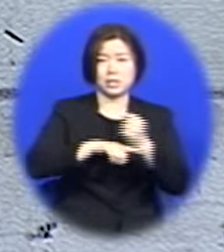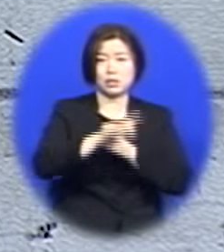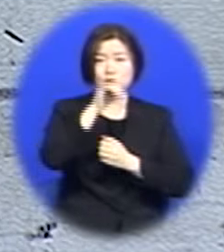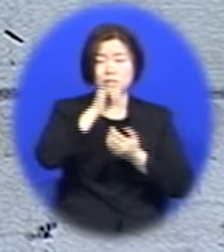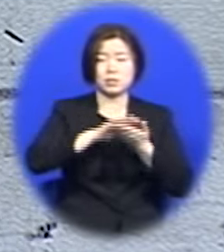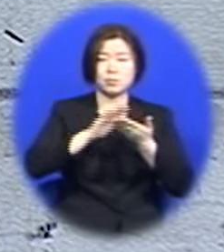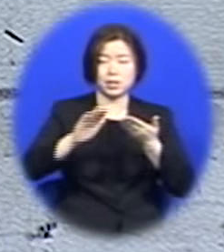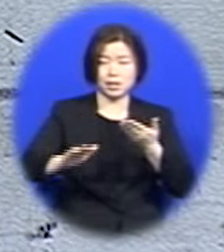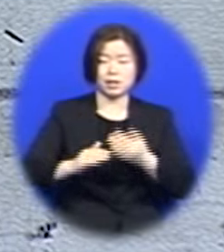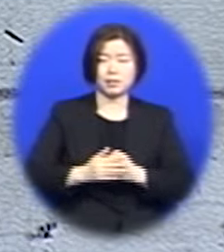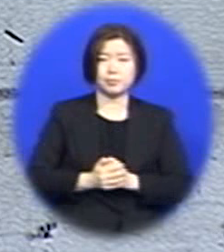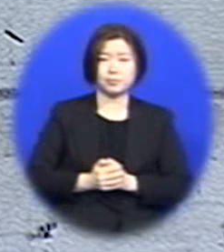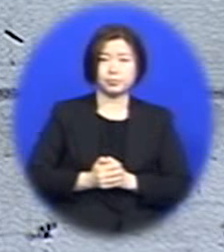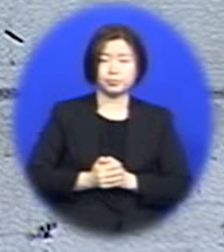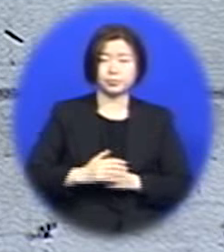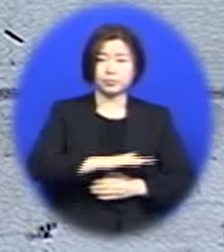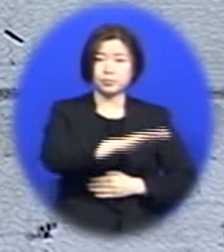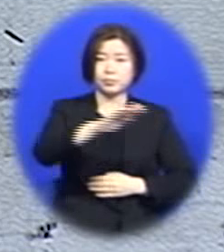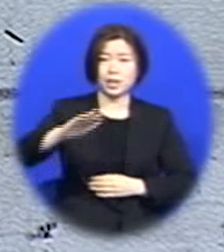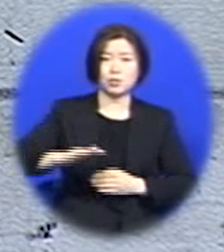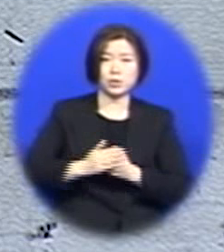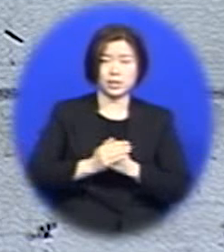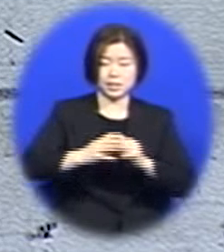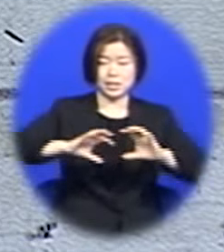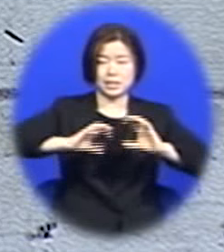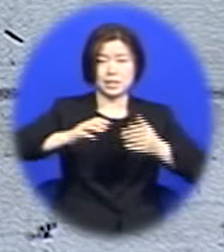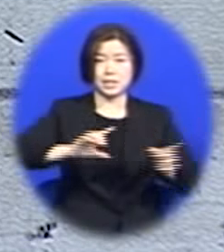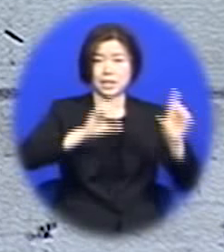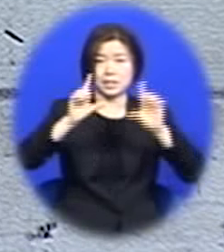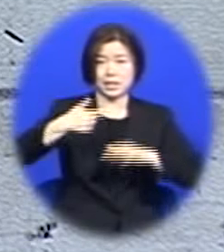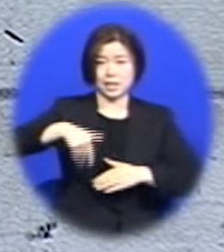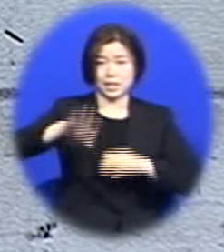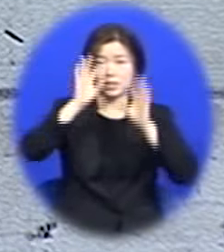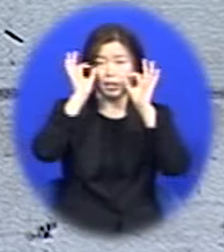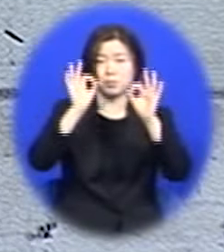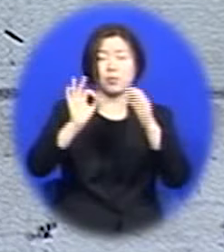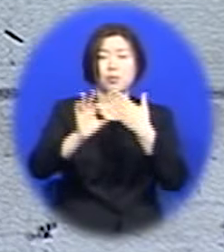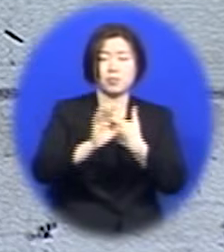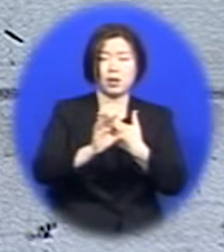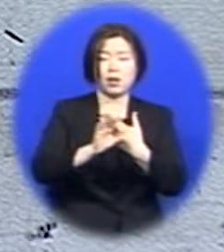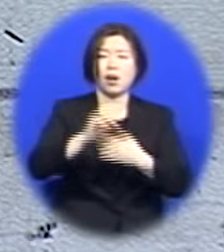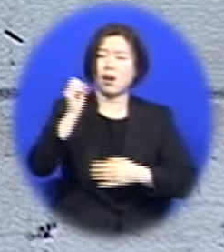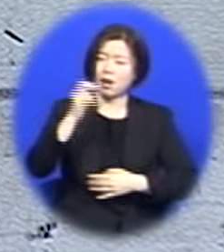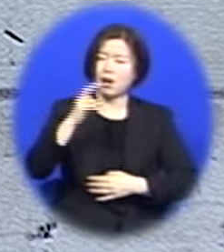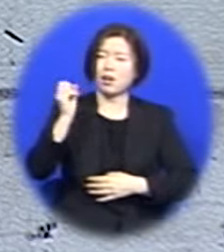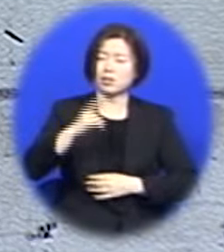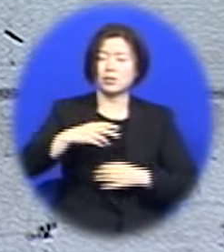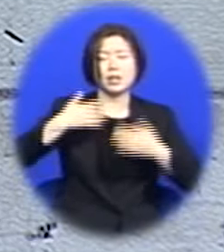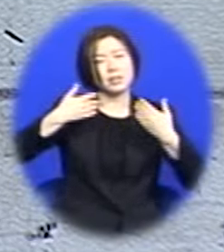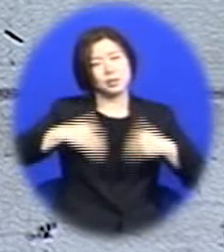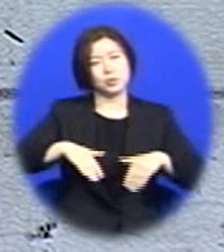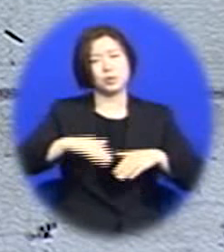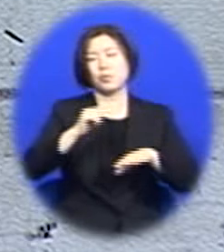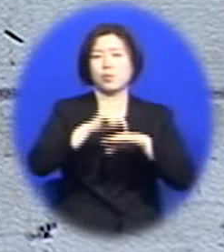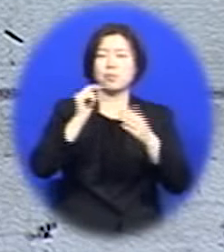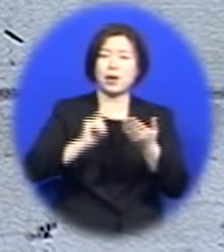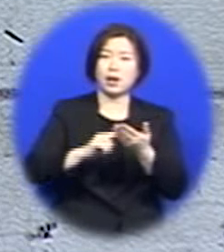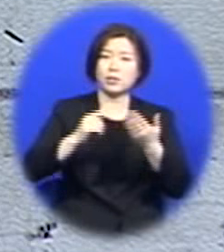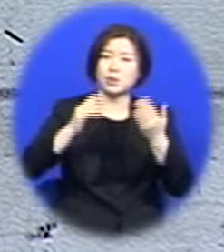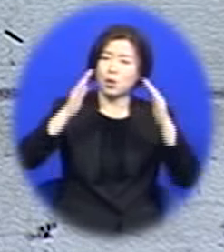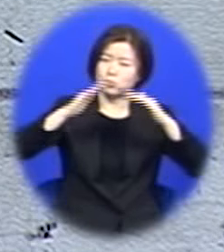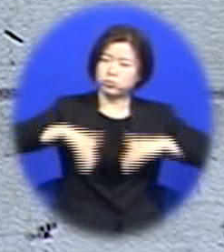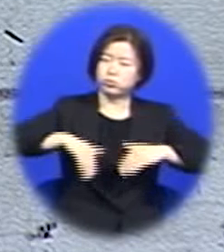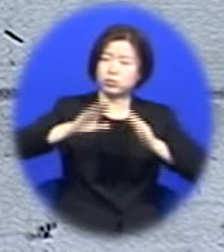이유. 우리는 세상 살다 보면 수시로 지치고 이렇게 마음이 무너질 때를